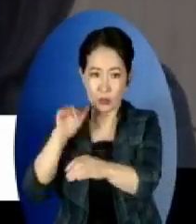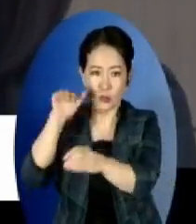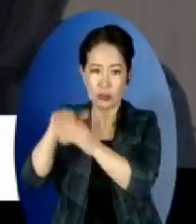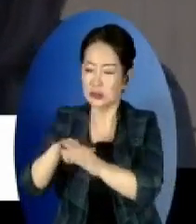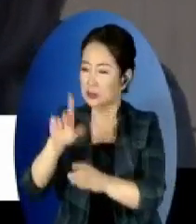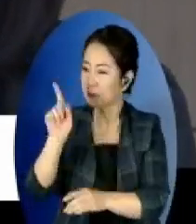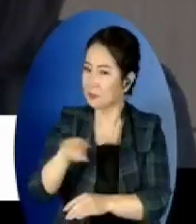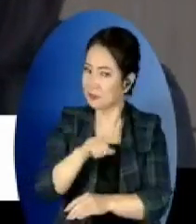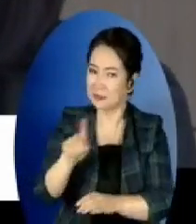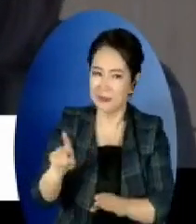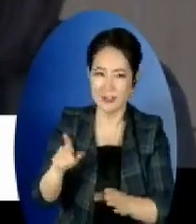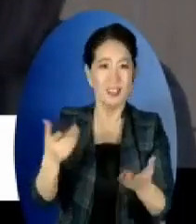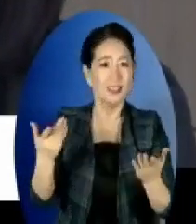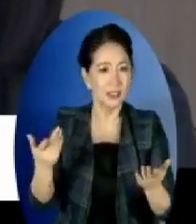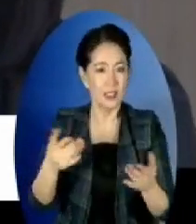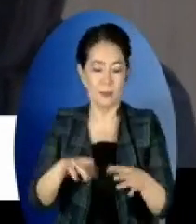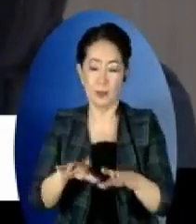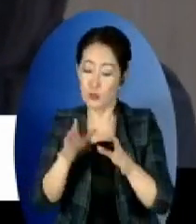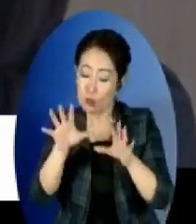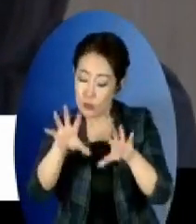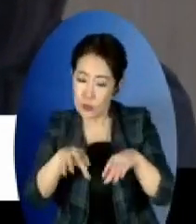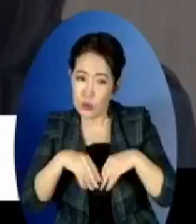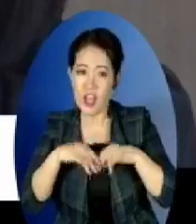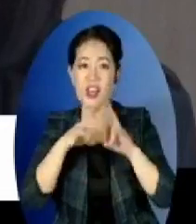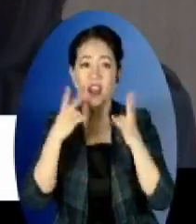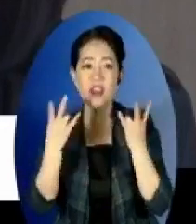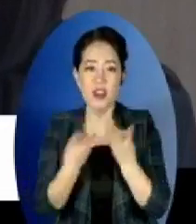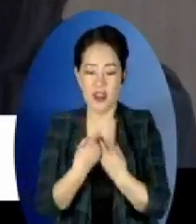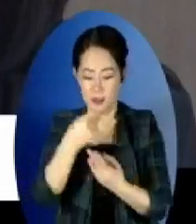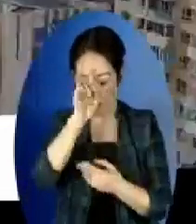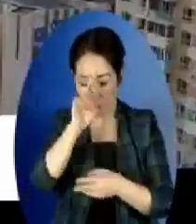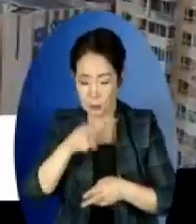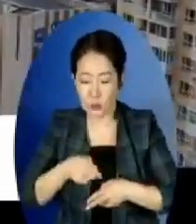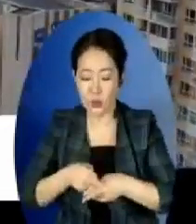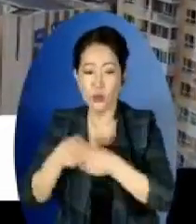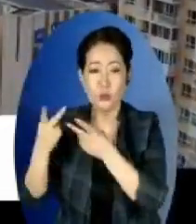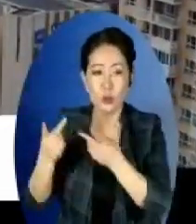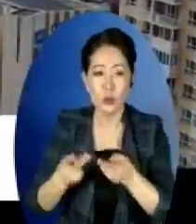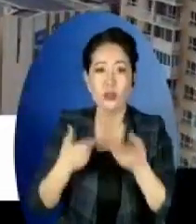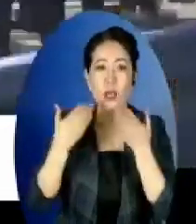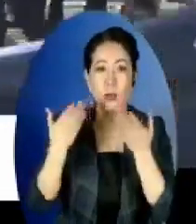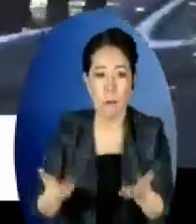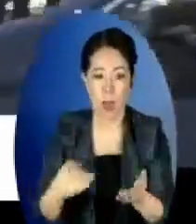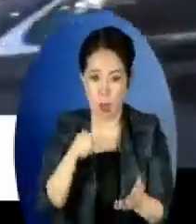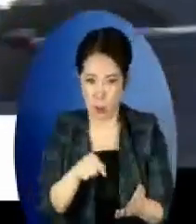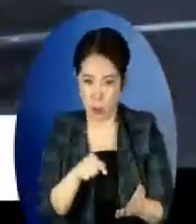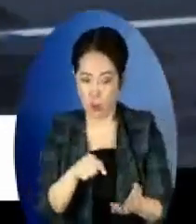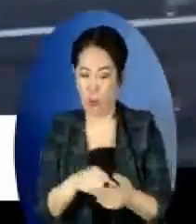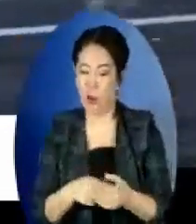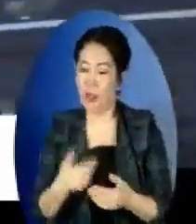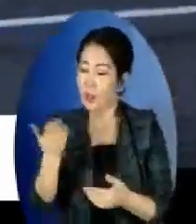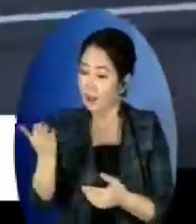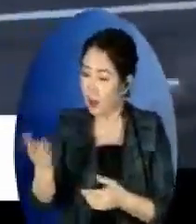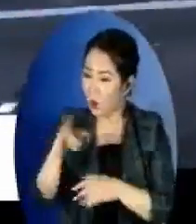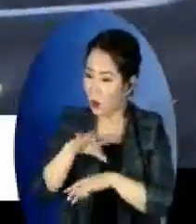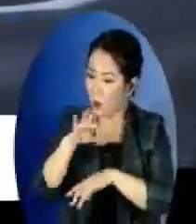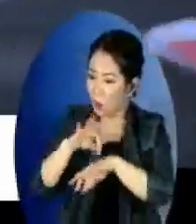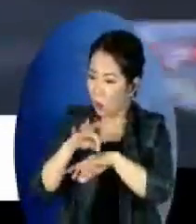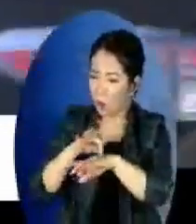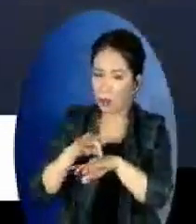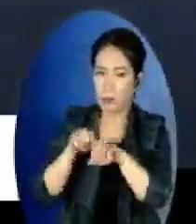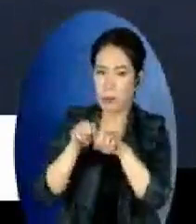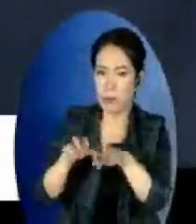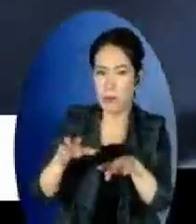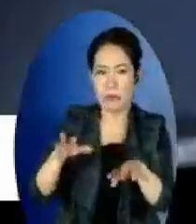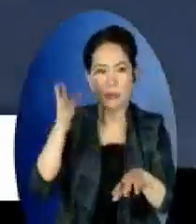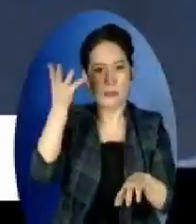аялаарай. Энэ болгон чинь нийгмийн эрүүл мэндийн тусламж үйлчилгээг бид үзүүлж байна шүү дээ. Яагаад бол тандаа ямар тохиолдолд энэ өвчлөл илүү тархах